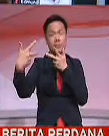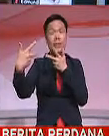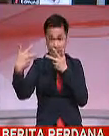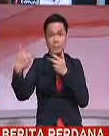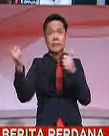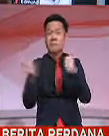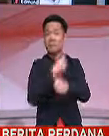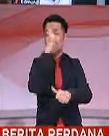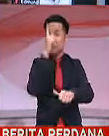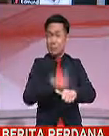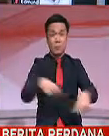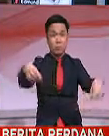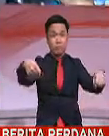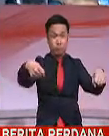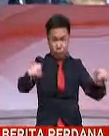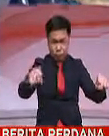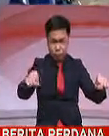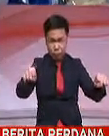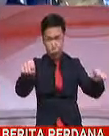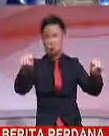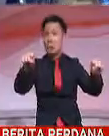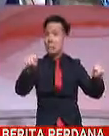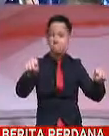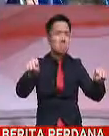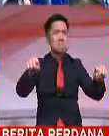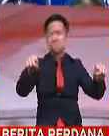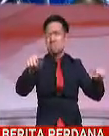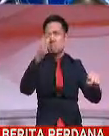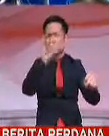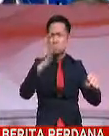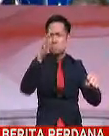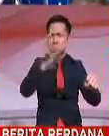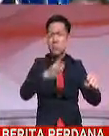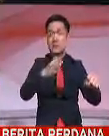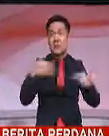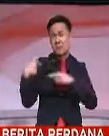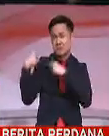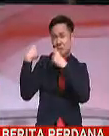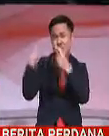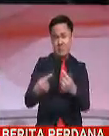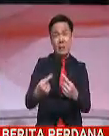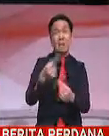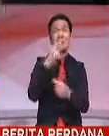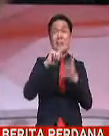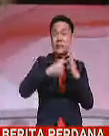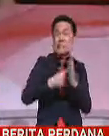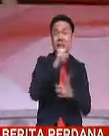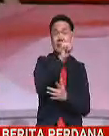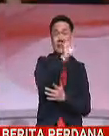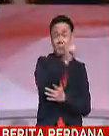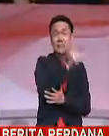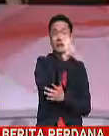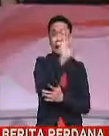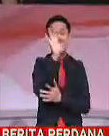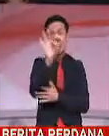kali pertama kejuaraan berprestij itu tidak dianjurkan di litar antarabangsa Sepang sejak 1999. Keputusan